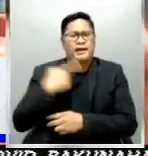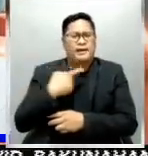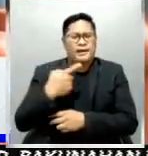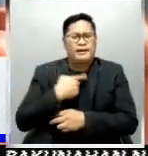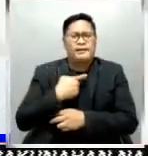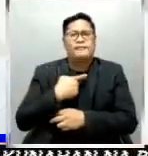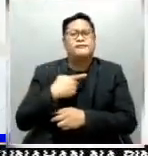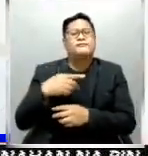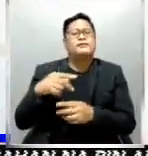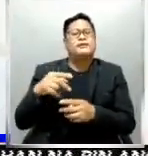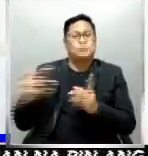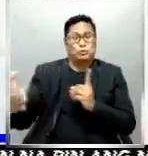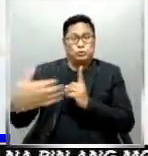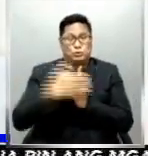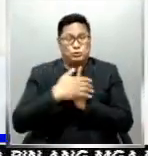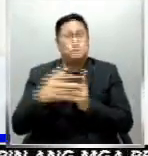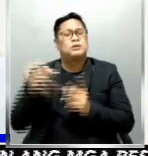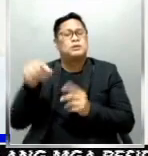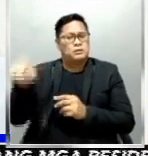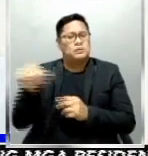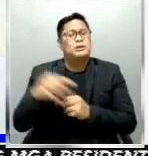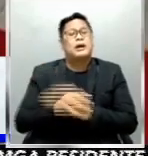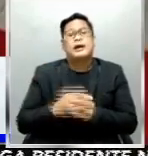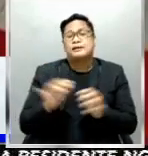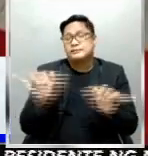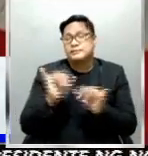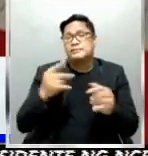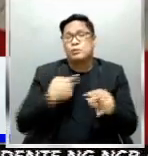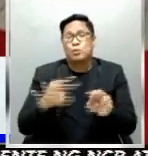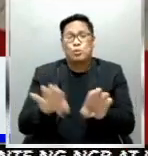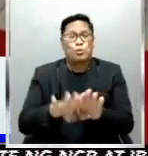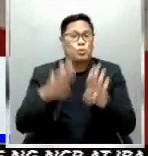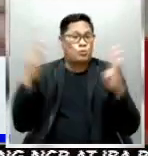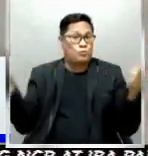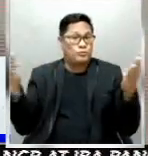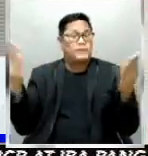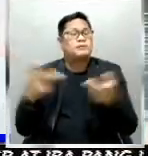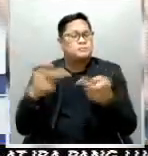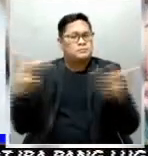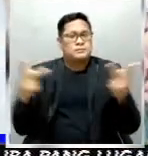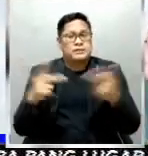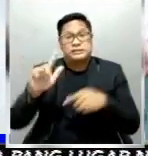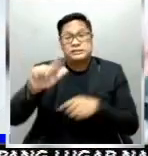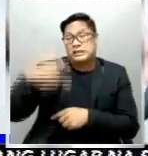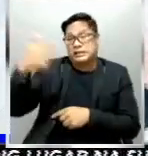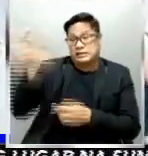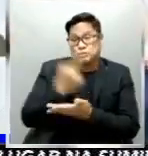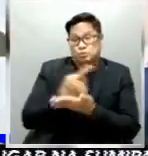ng lungsod. Magbubukas pa ng mga karagdagang pasilidad sa susunod na linggo.